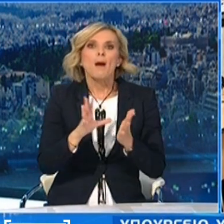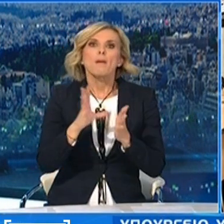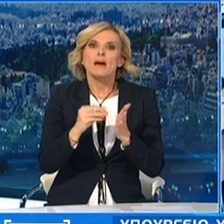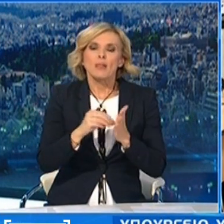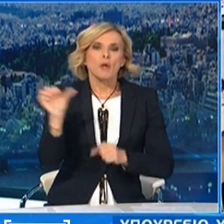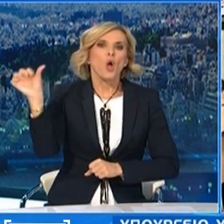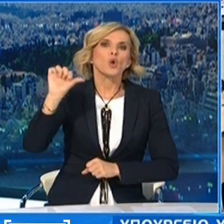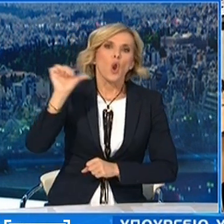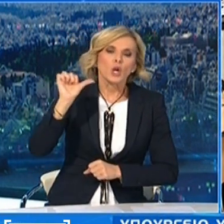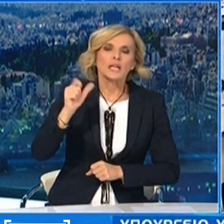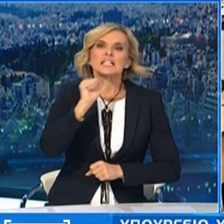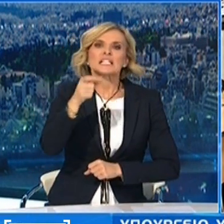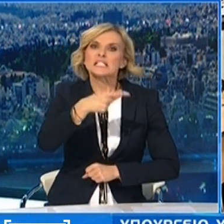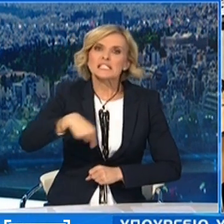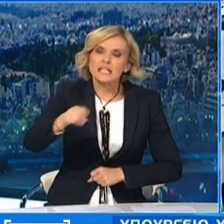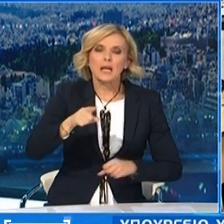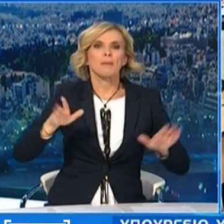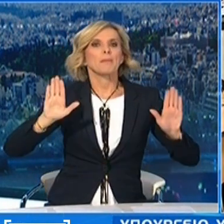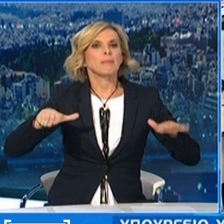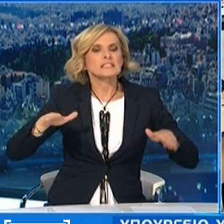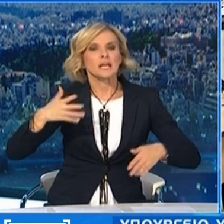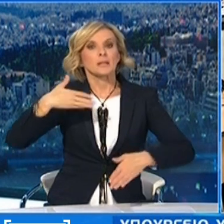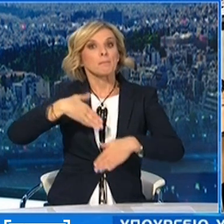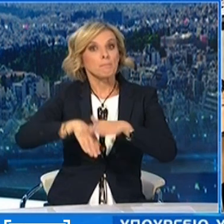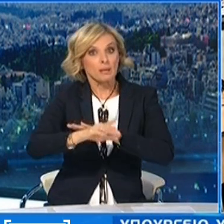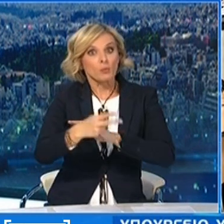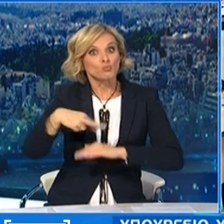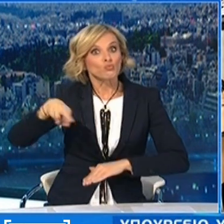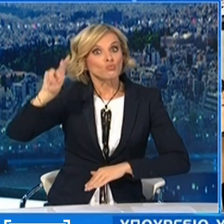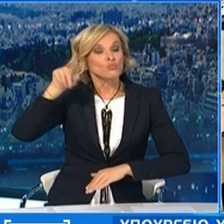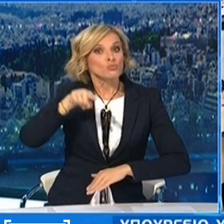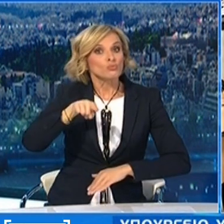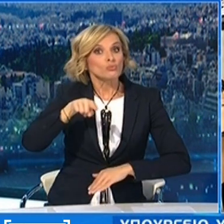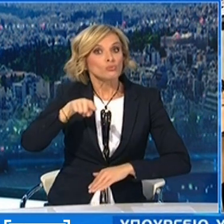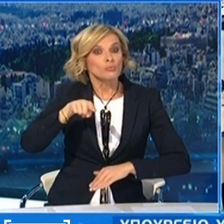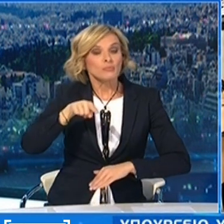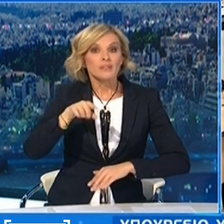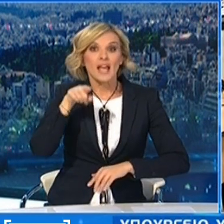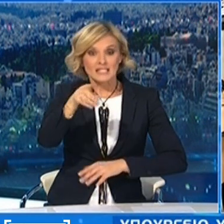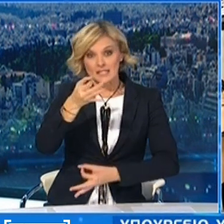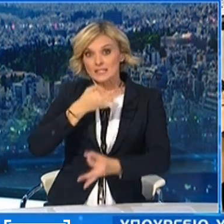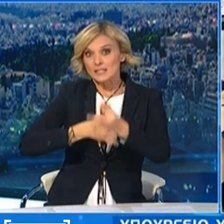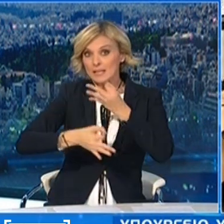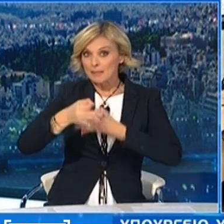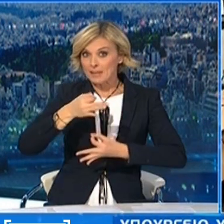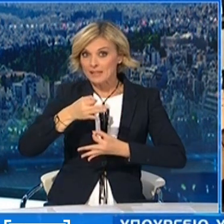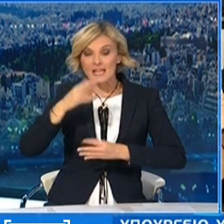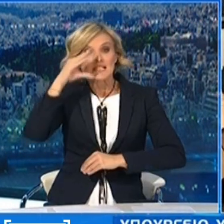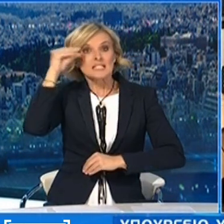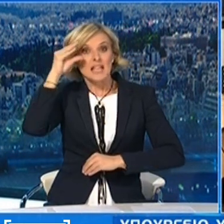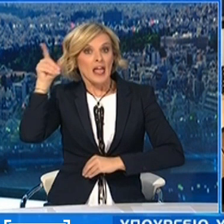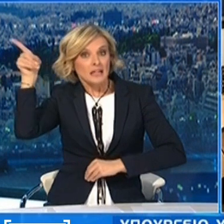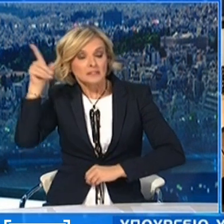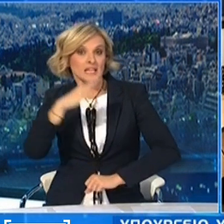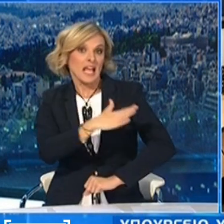Σύνταγμα, Μοναστηράκι, Περιστέρι, Πειραιά, αν έχει αλλάξει κάτι. Και ήθελα να ρωτήσω επίσης βάσει αυτών που μας είπατε, άρα οι Σέρες και η Καστοριά που